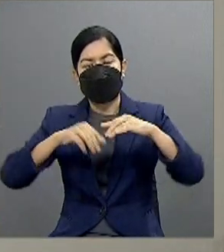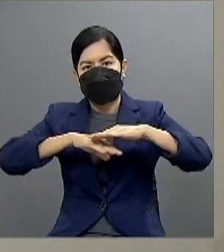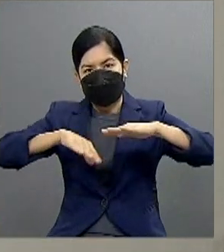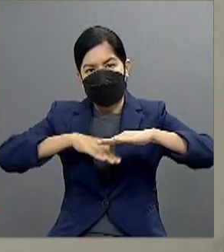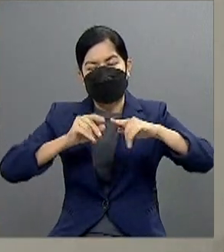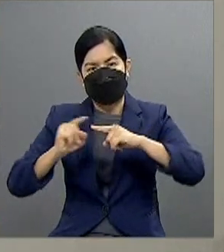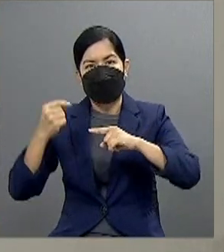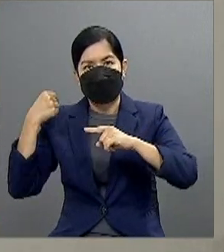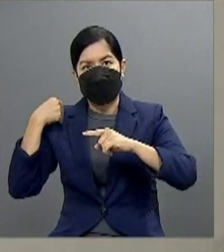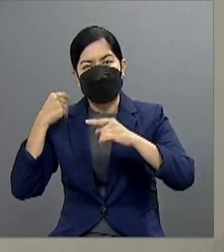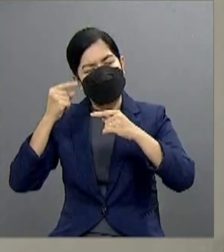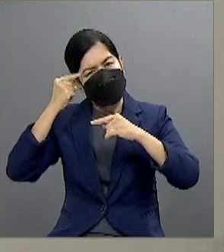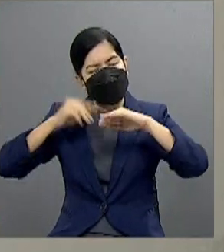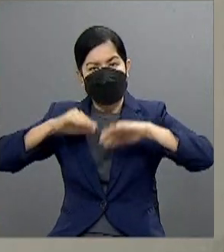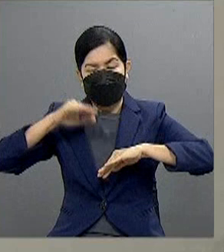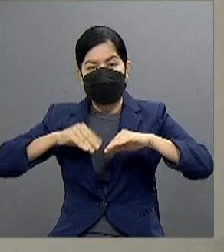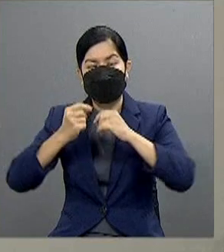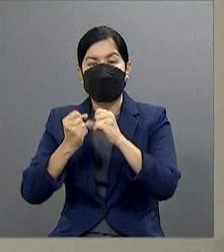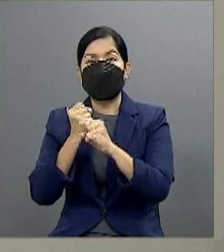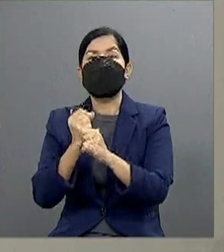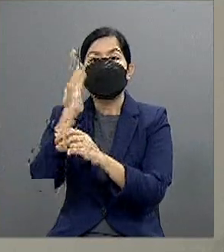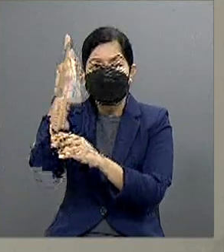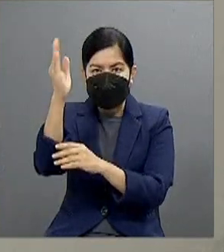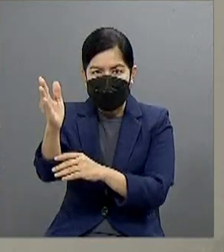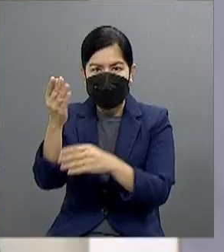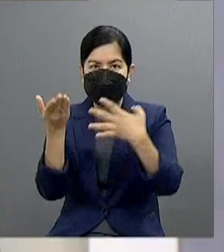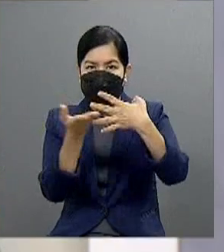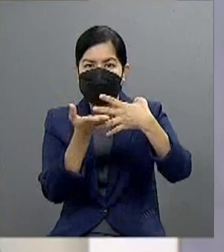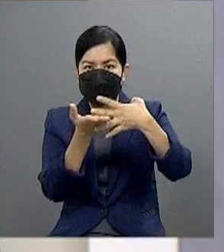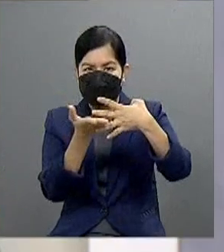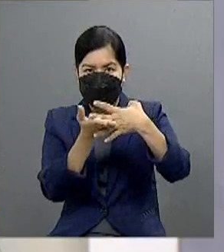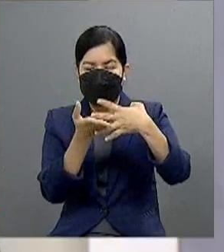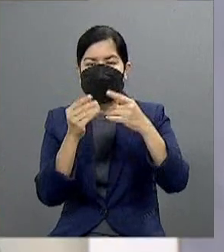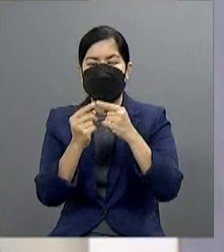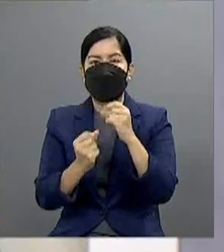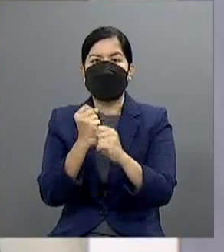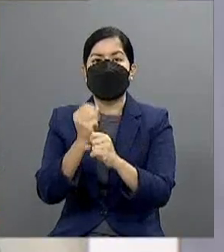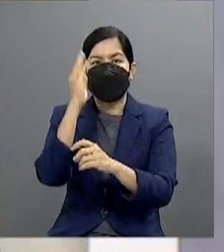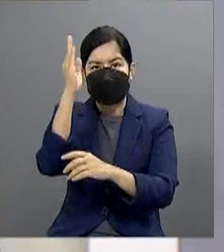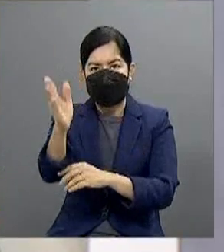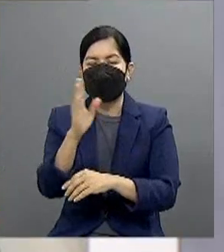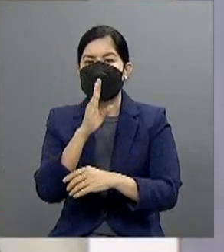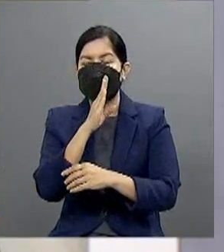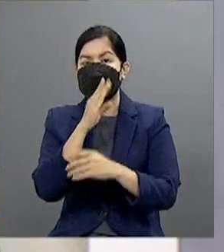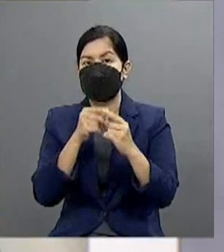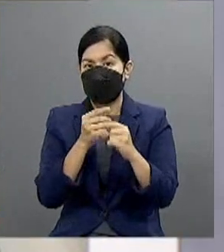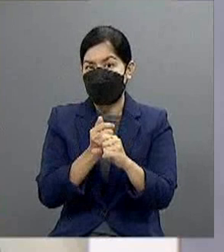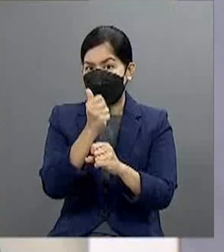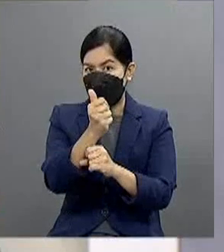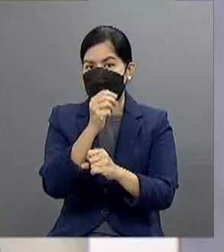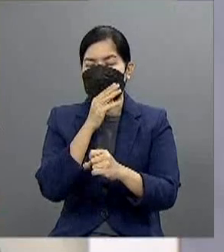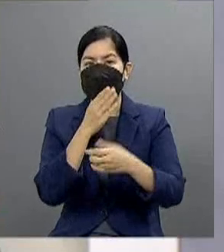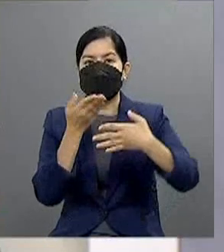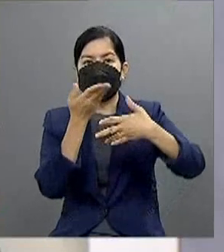าวๆก็คือกลางปีหน้านะครับ ครับก็กลางปีหน้าถ้าประสบความสำเร็จเฟส1สำเร็จเฟส2เฟส3ตามม